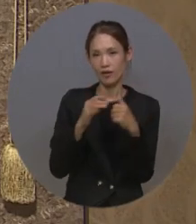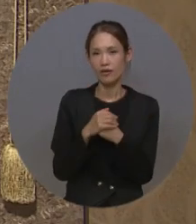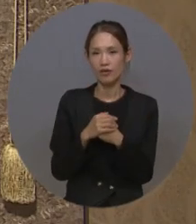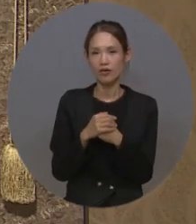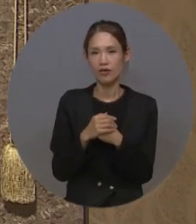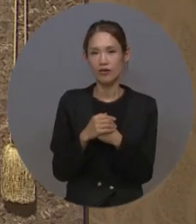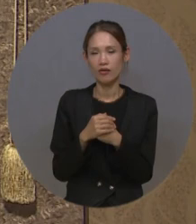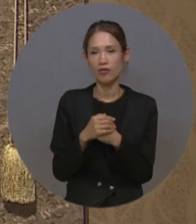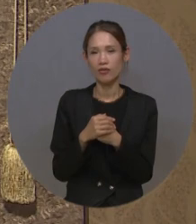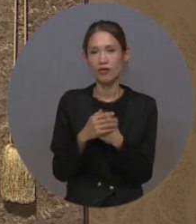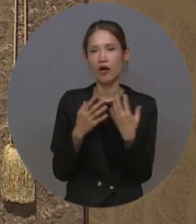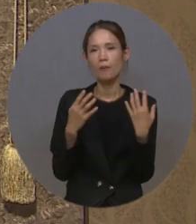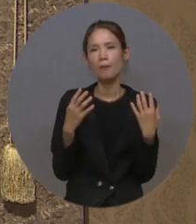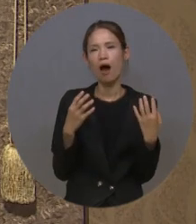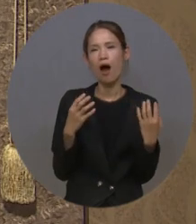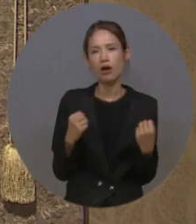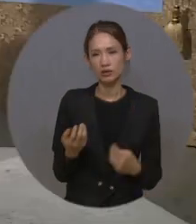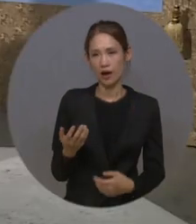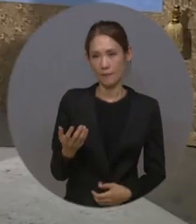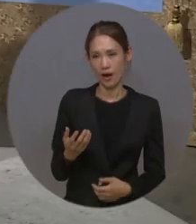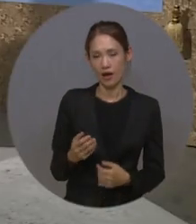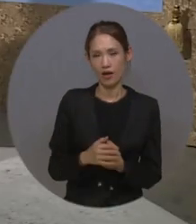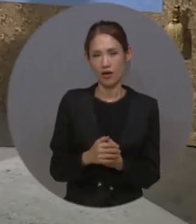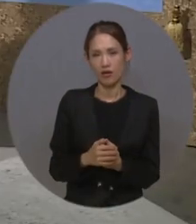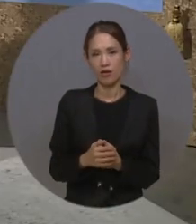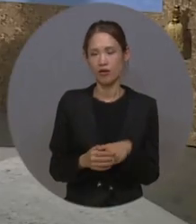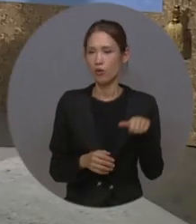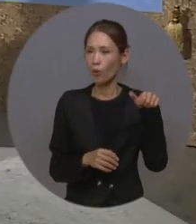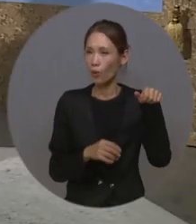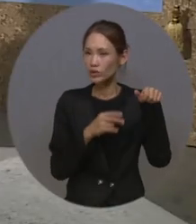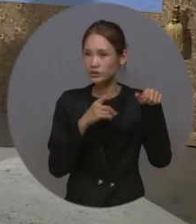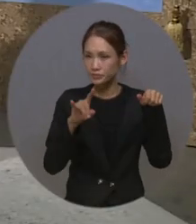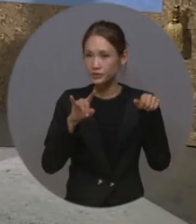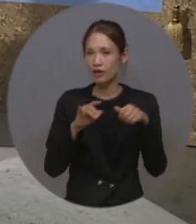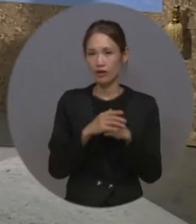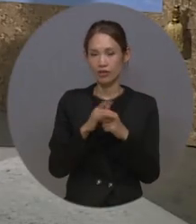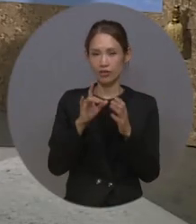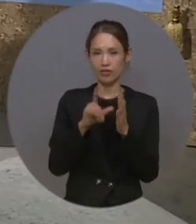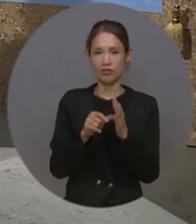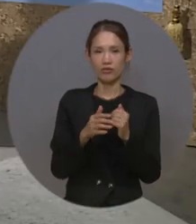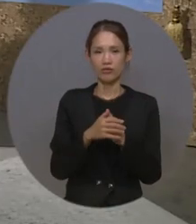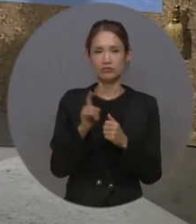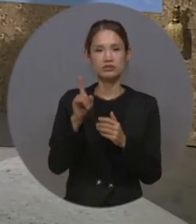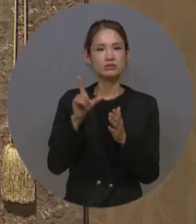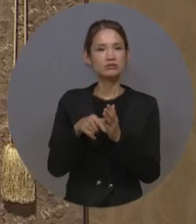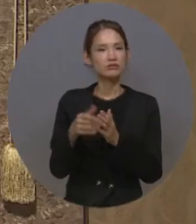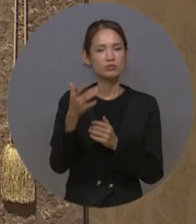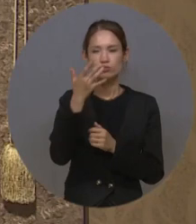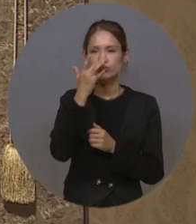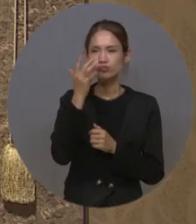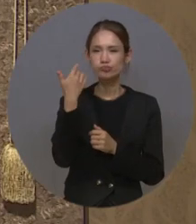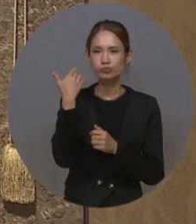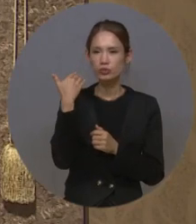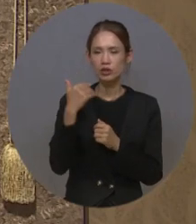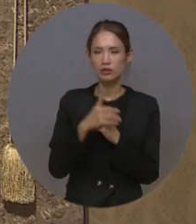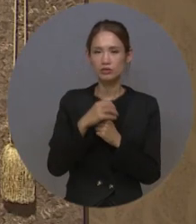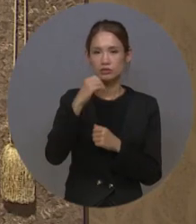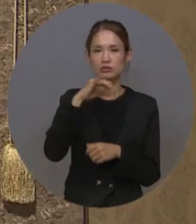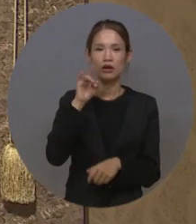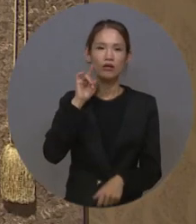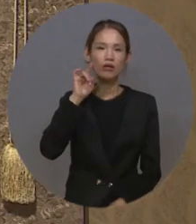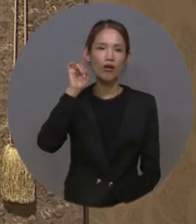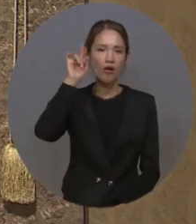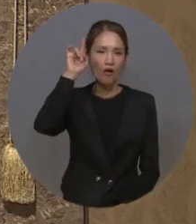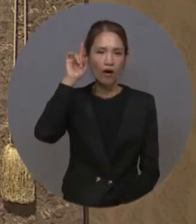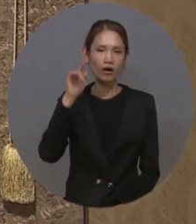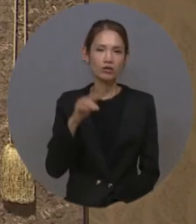네. 굉장히 많이 아프셨어요. 온갖 질병. 때문에요? 그때는 몰랐죠. 뭐 혈압부터